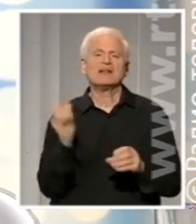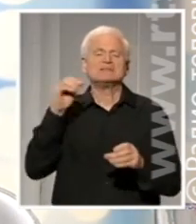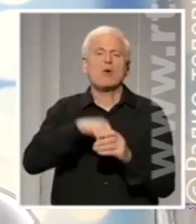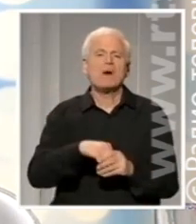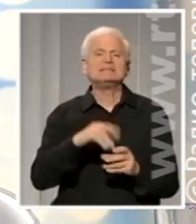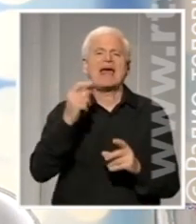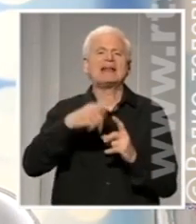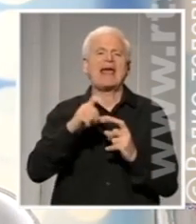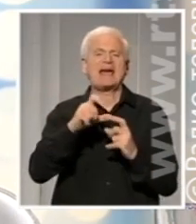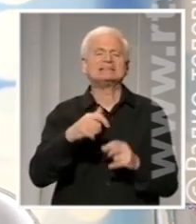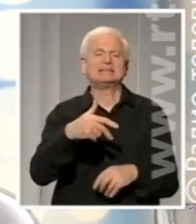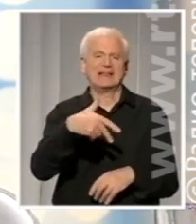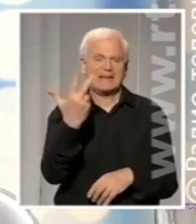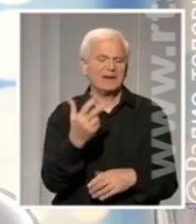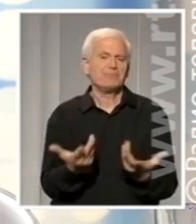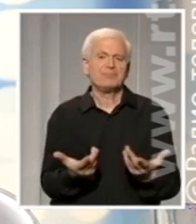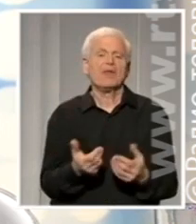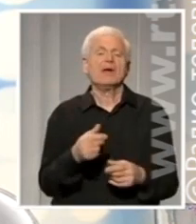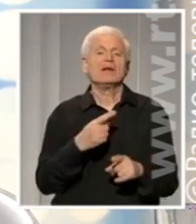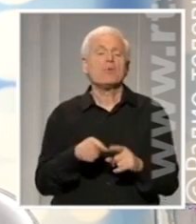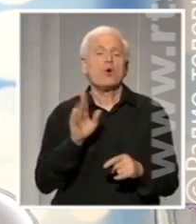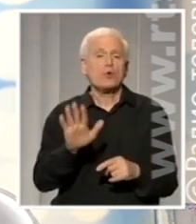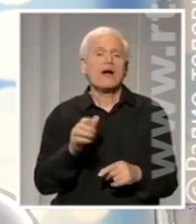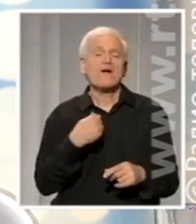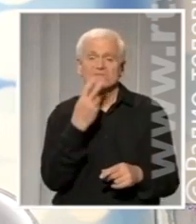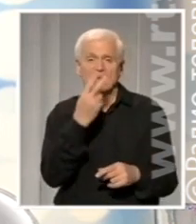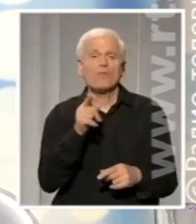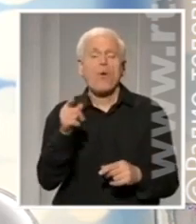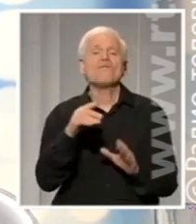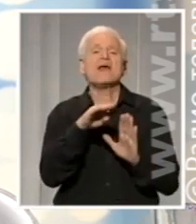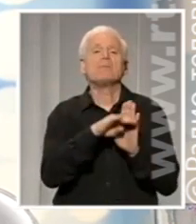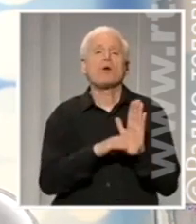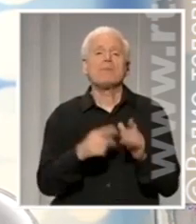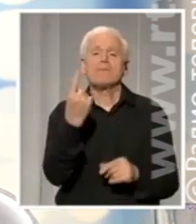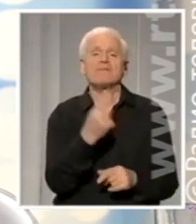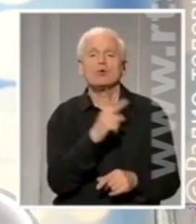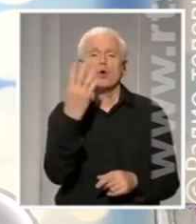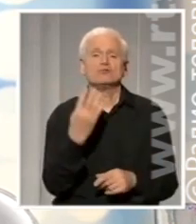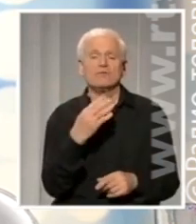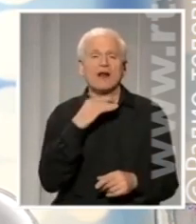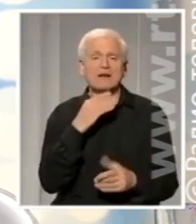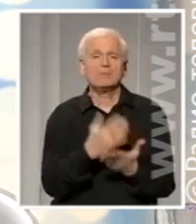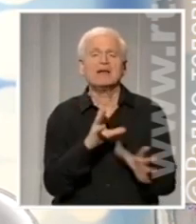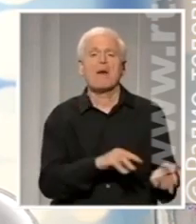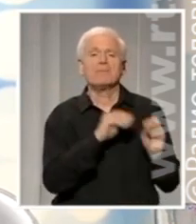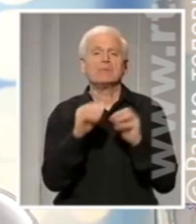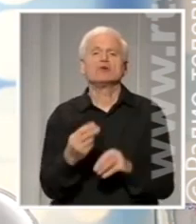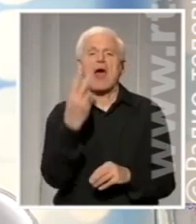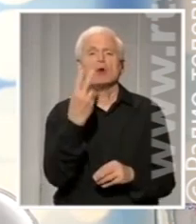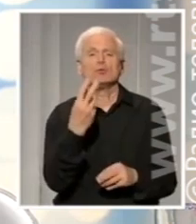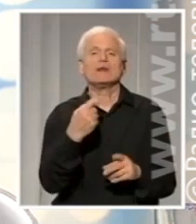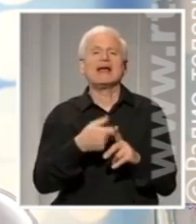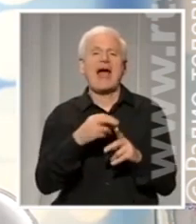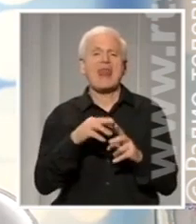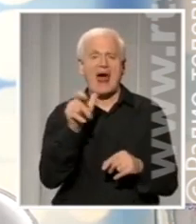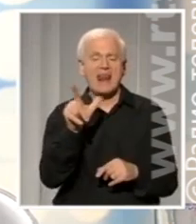na RTS3. Tako da, verovatno će ovi programi od 1. do 4. razreda biti prebačeni na drugi kanal da